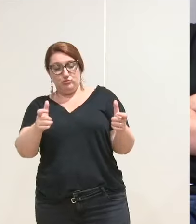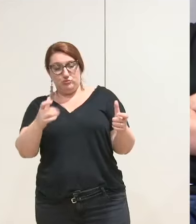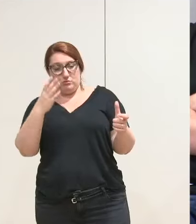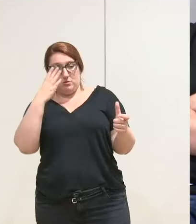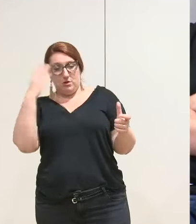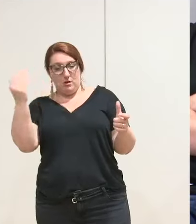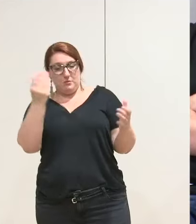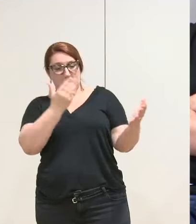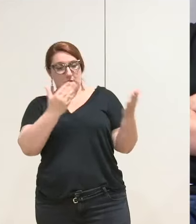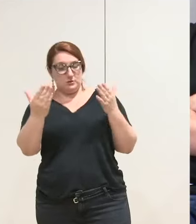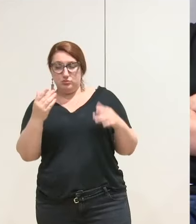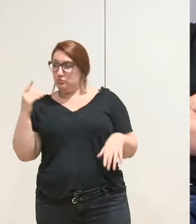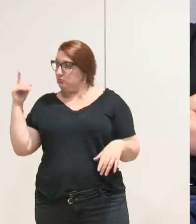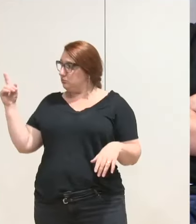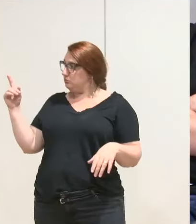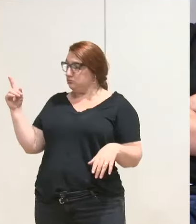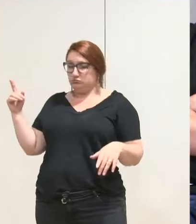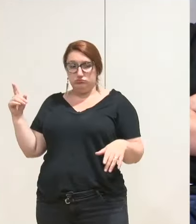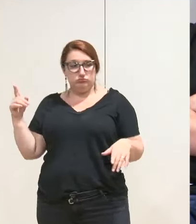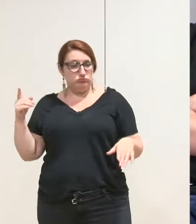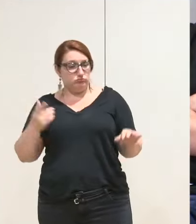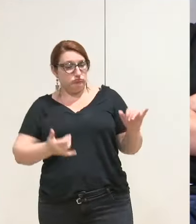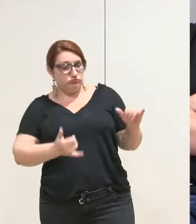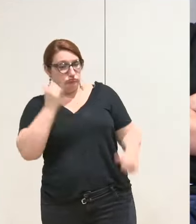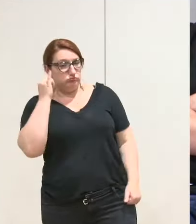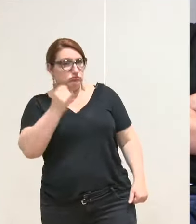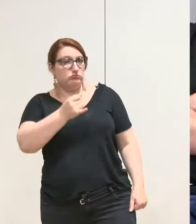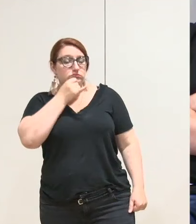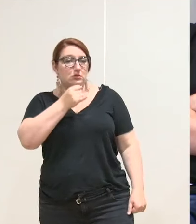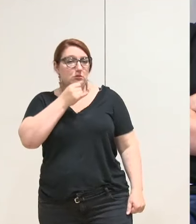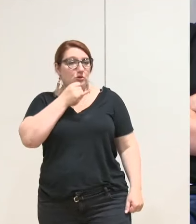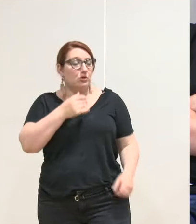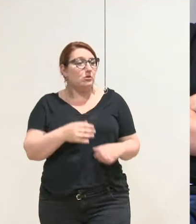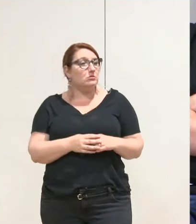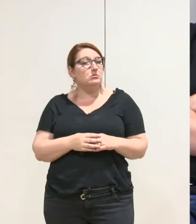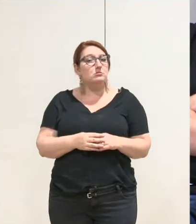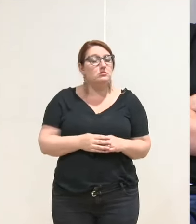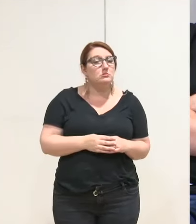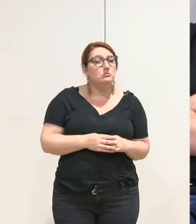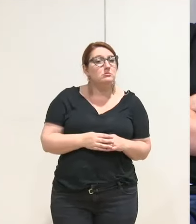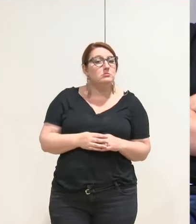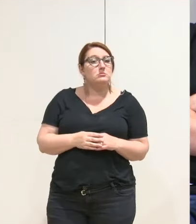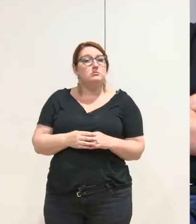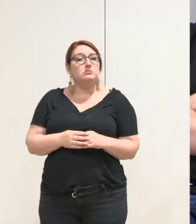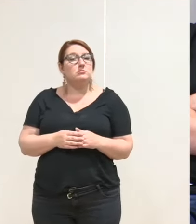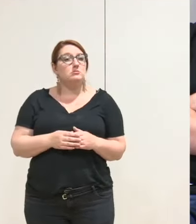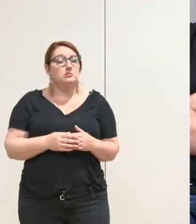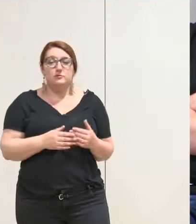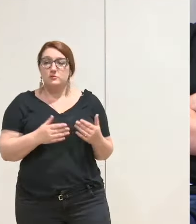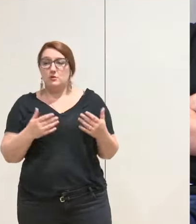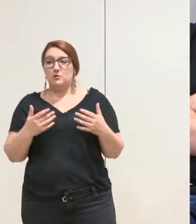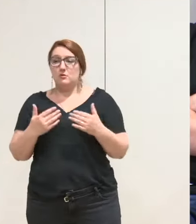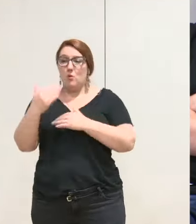encore avoir été inscrit clairement au plan au plan de l'agglomération au